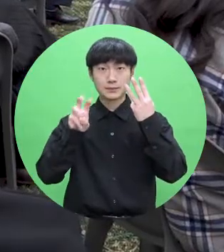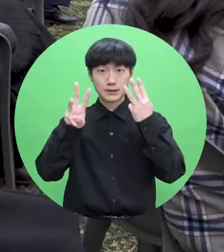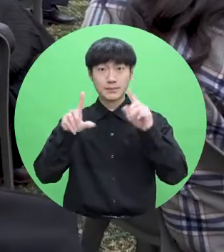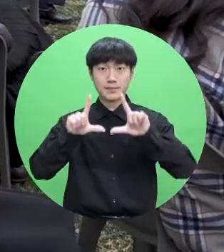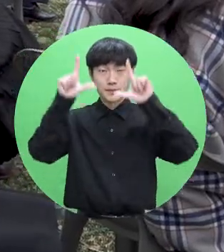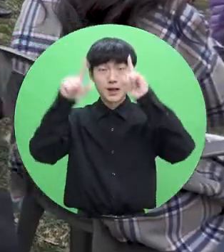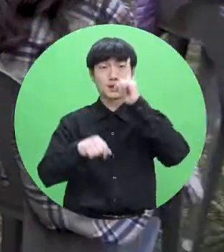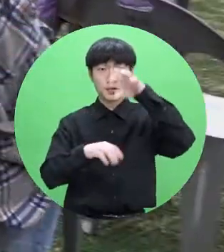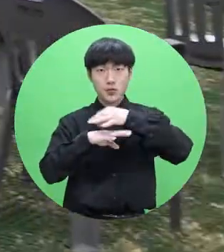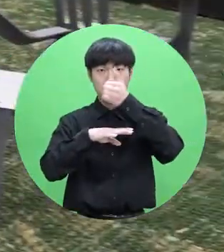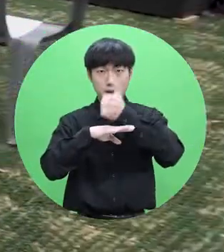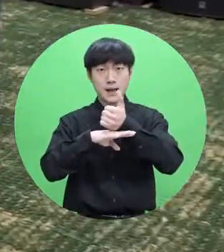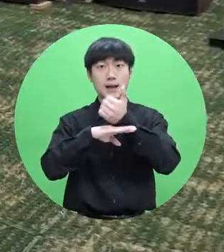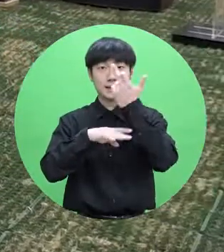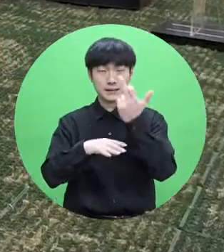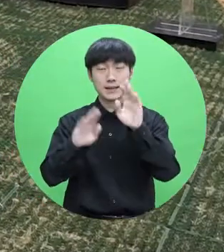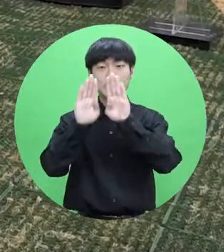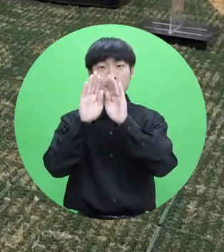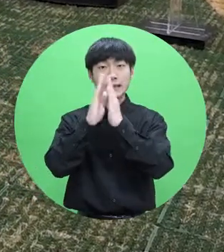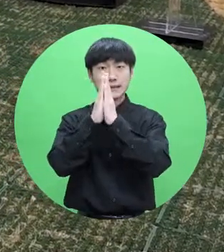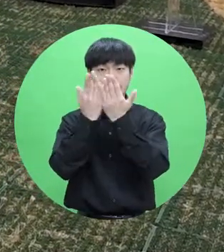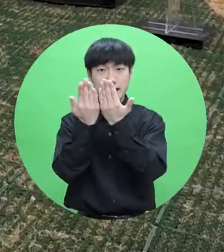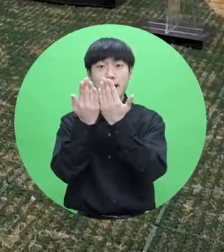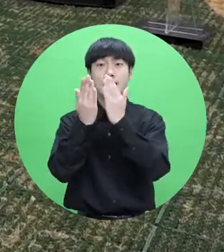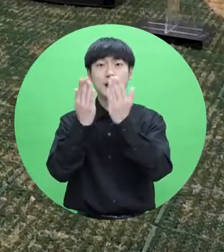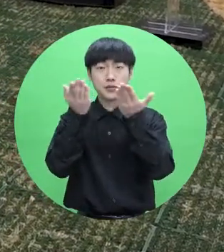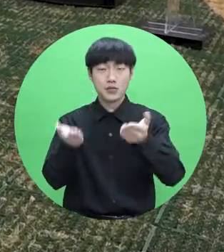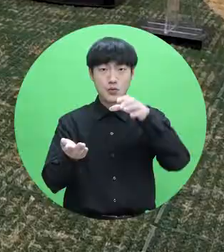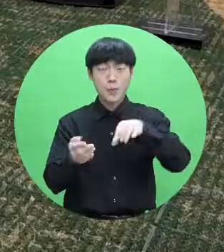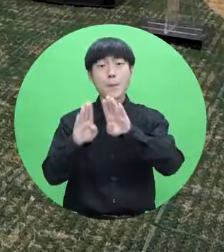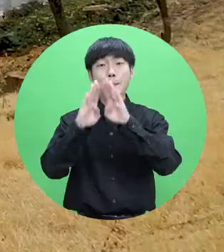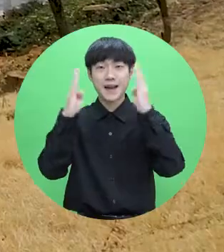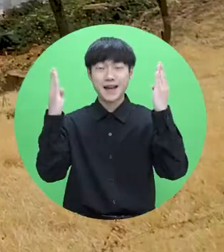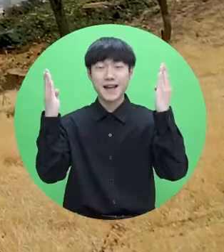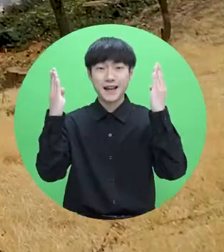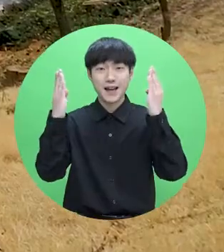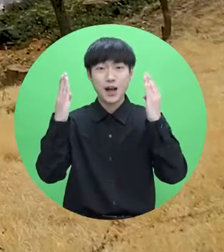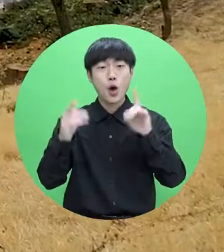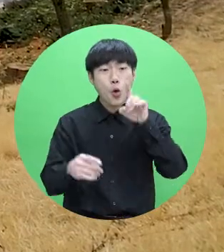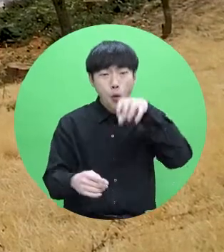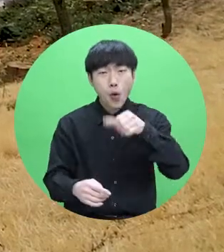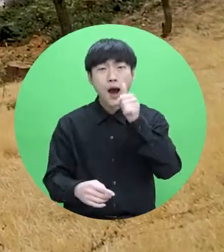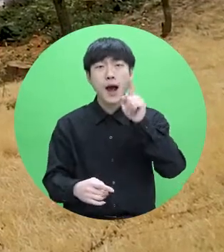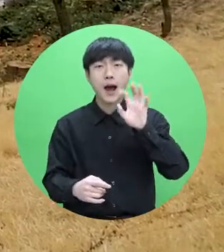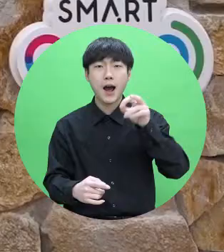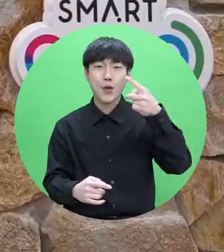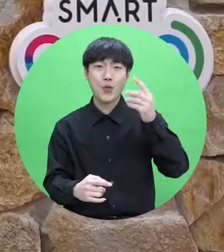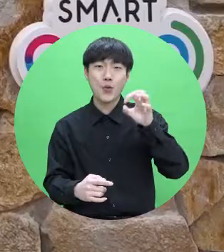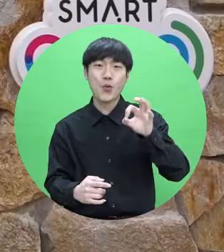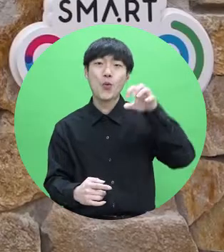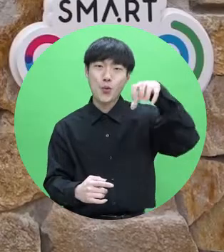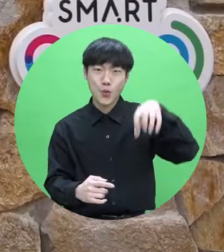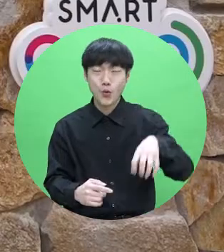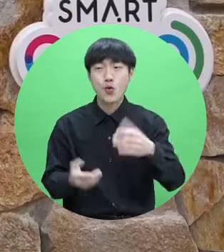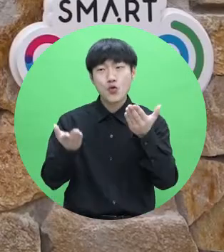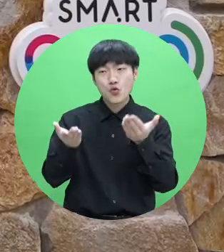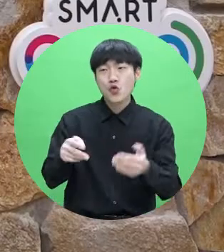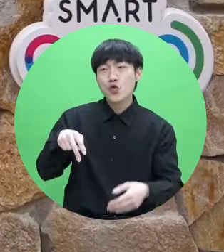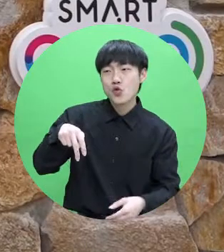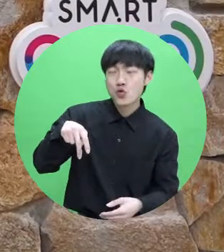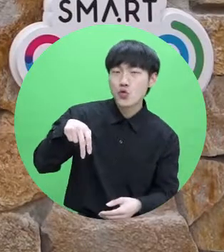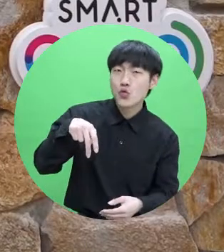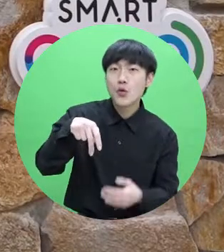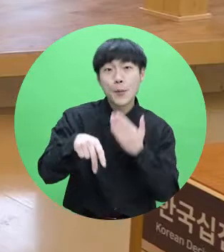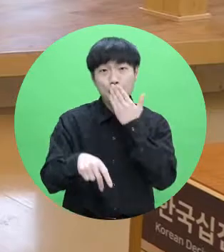지난 23일 천황산 책 쉼터 개관식이 열렸습니다 1동에 위치한 책 쉼터는 산책과 휴식을 취하는